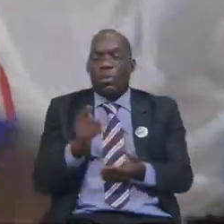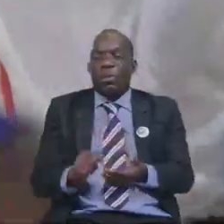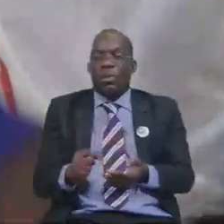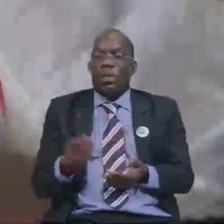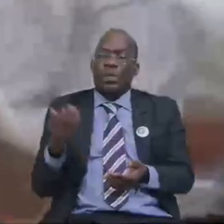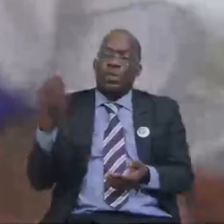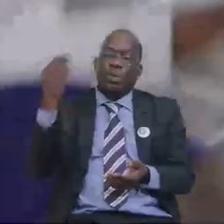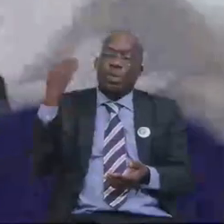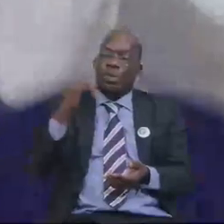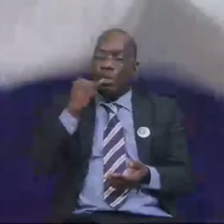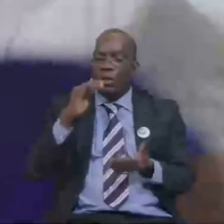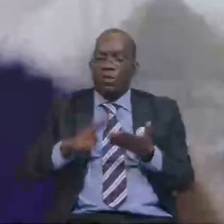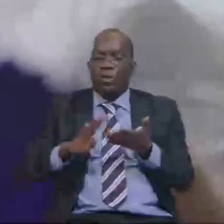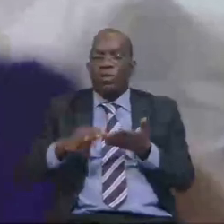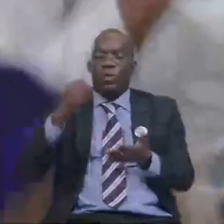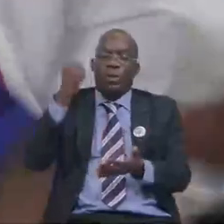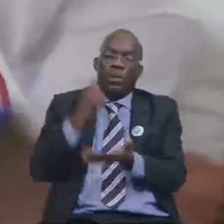le passé pardonner